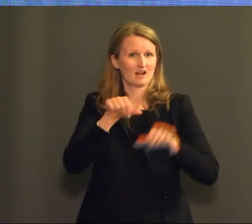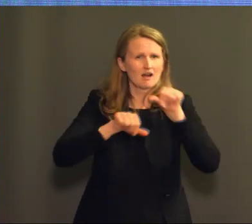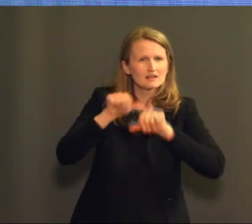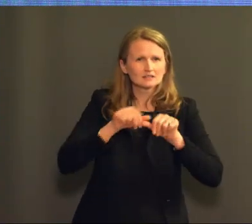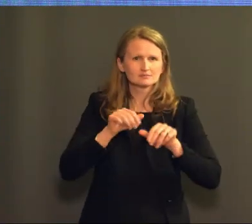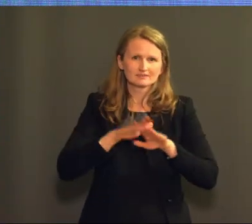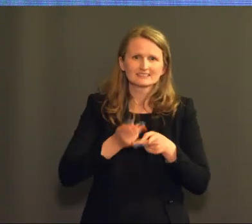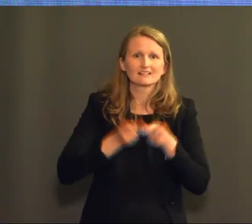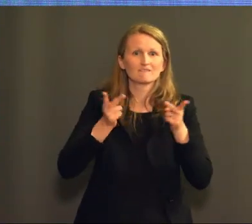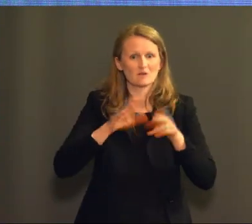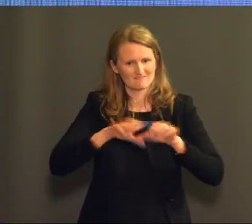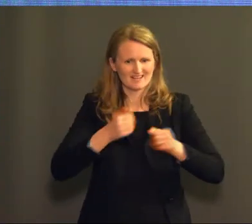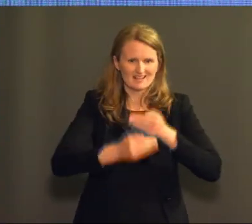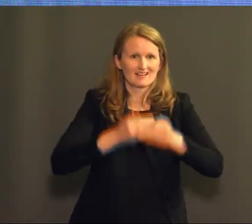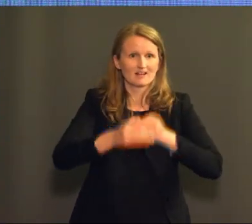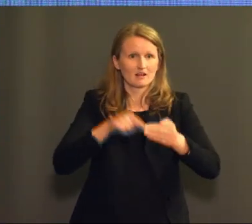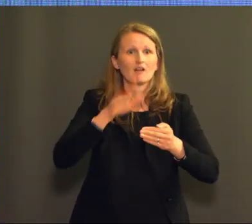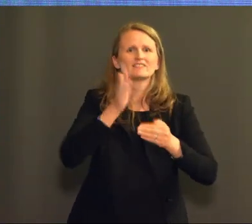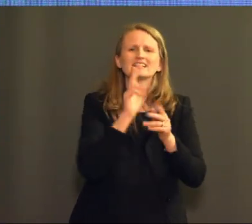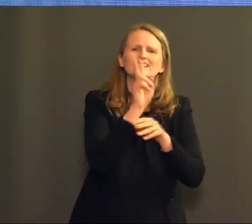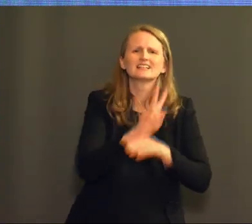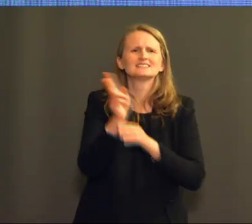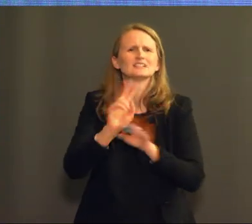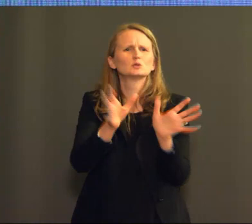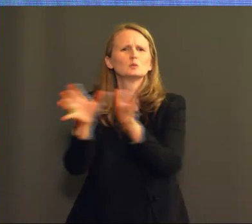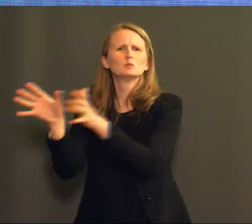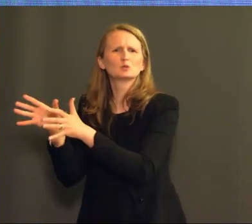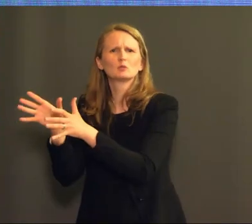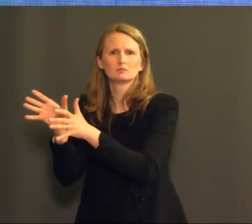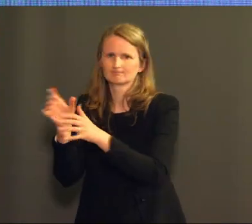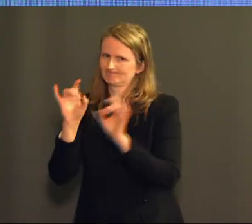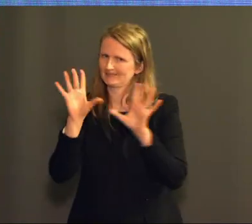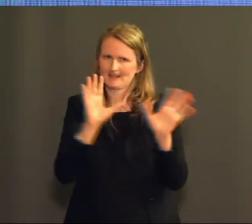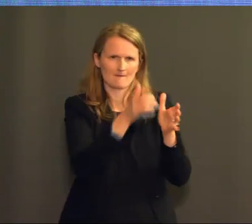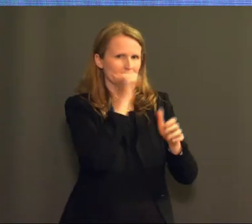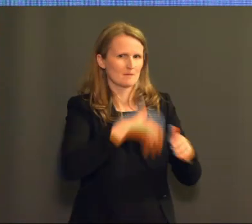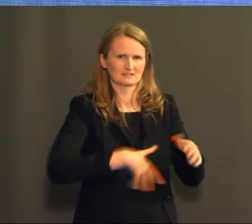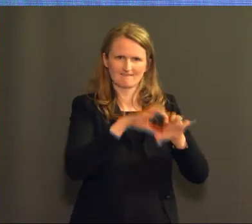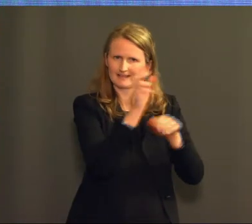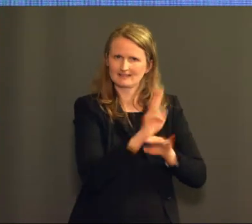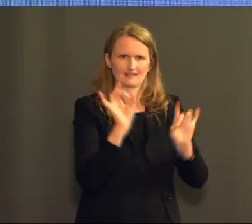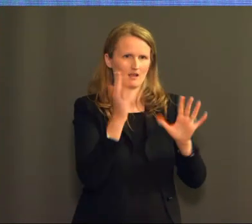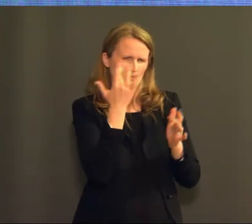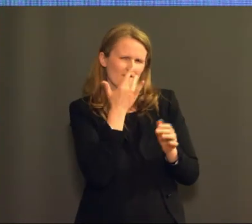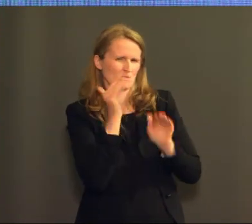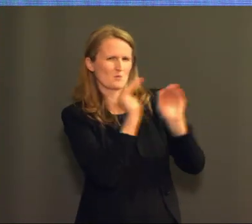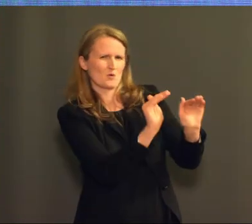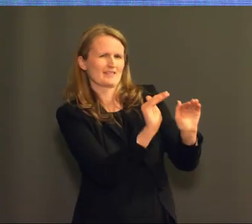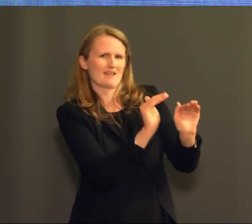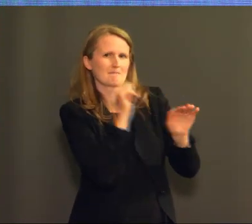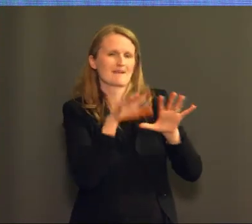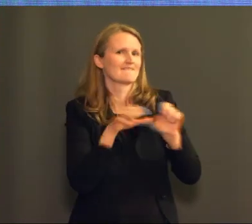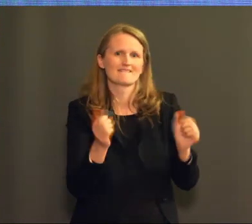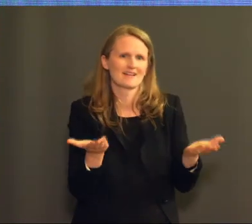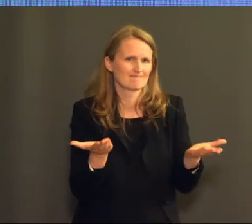Néanmoins, aux États-Unis, où la vaccination a une largeur d'avance sur l'Europe, près de 87 000 femmes